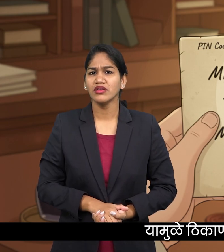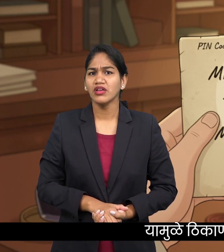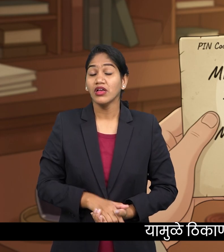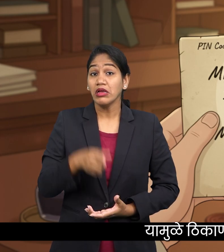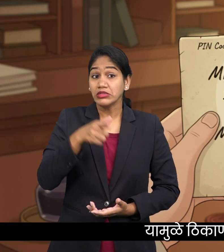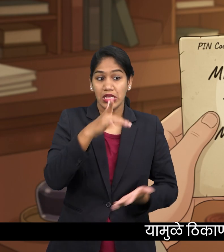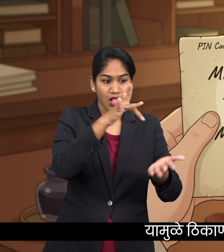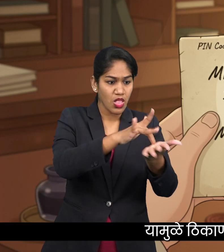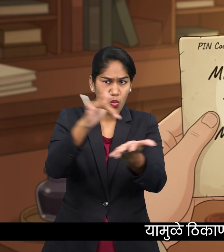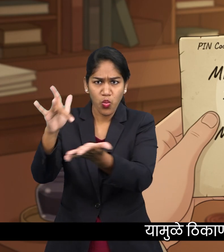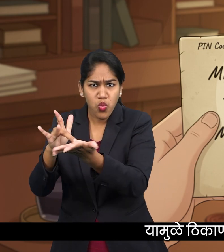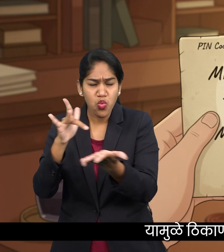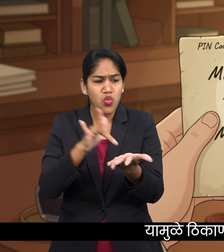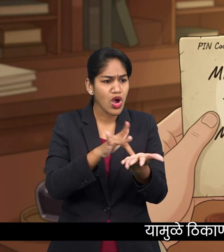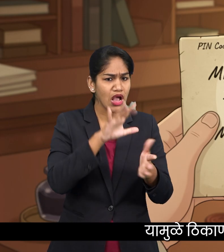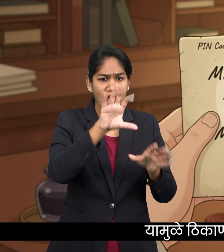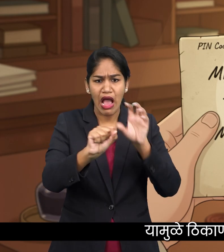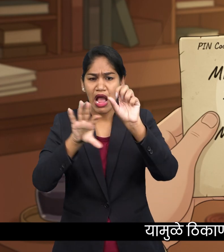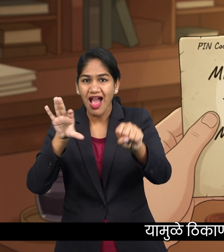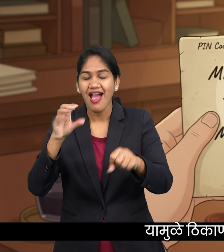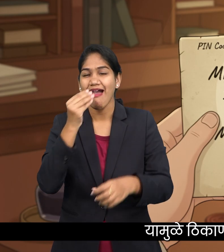यामुळे ठिकाण सहज ओळखण्यास मदत होते.